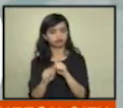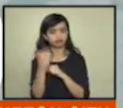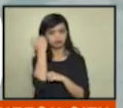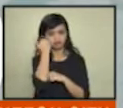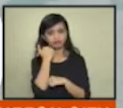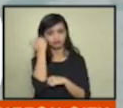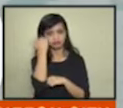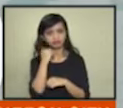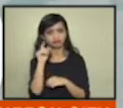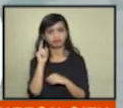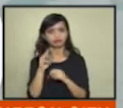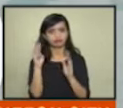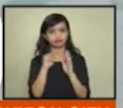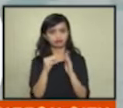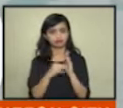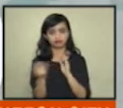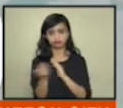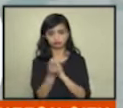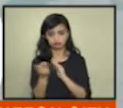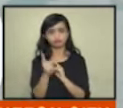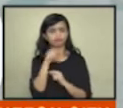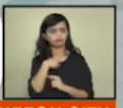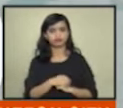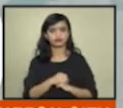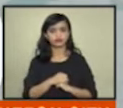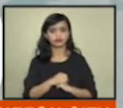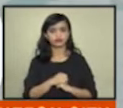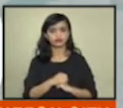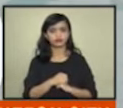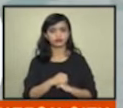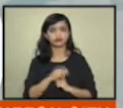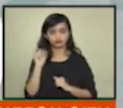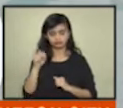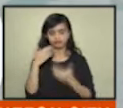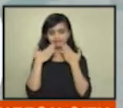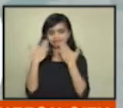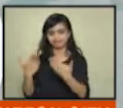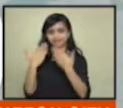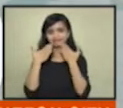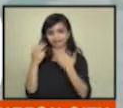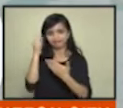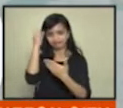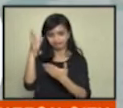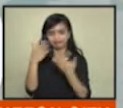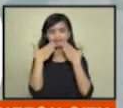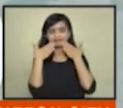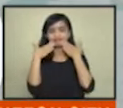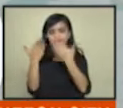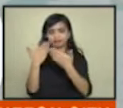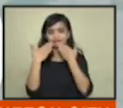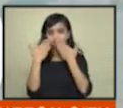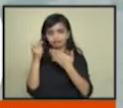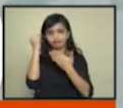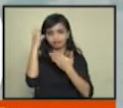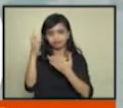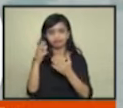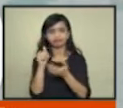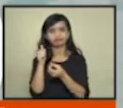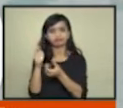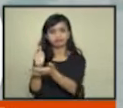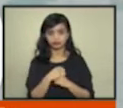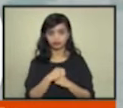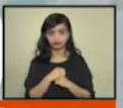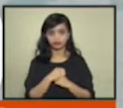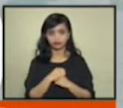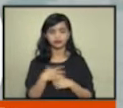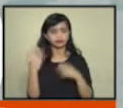kulang-kulang kalahating milyon po matatanggap yung dalawa. Sisiguraduhin ko po yan. Opo, sir. Salamat po, sir. Salamat po, sir. Tatulong niyo sa